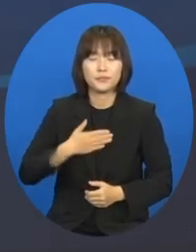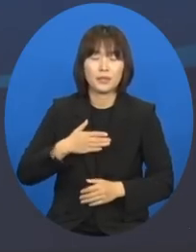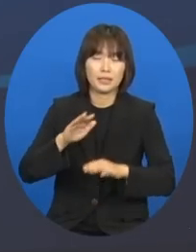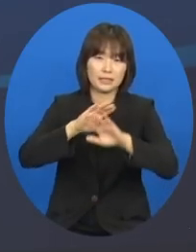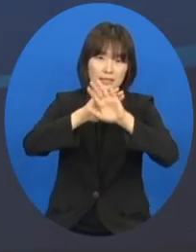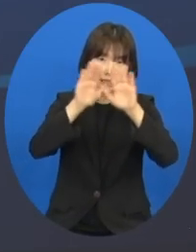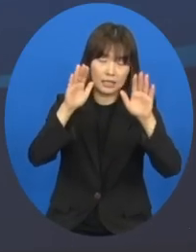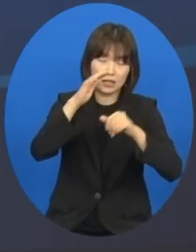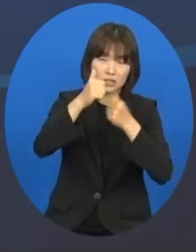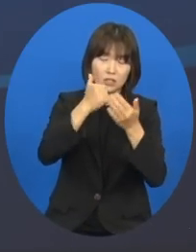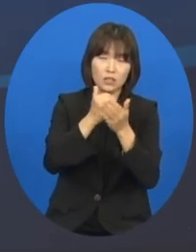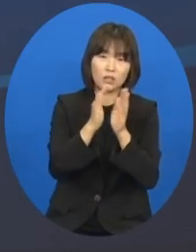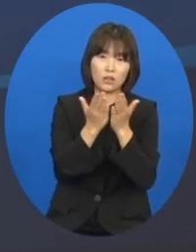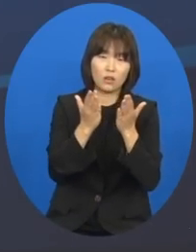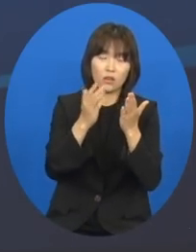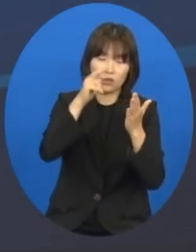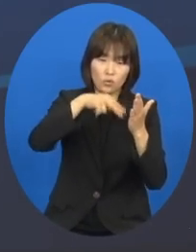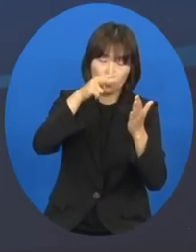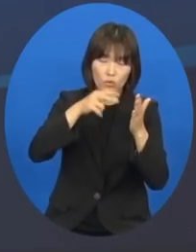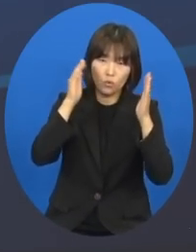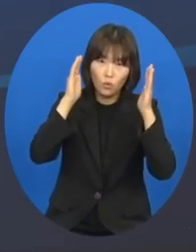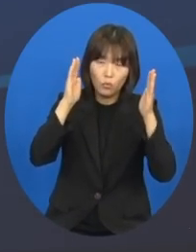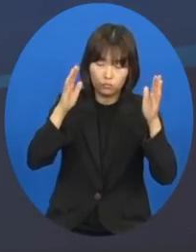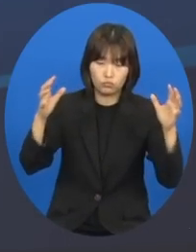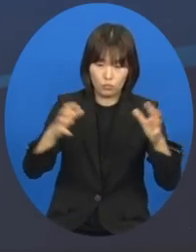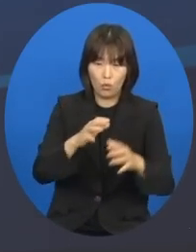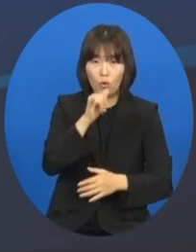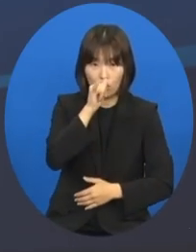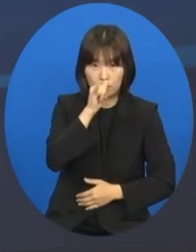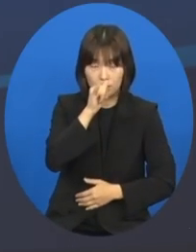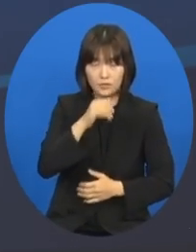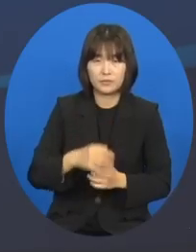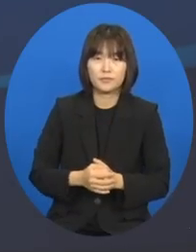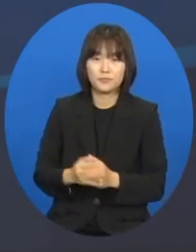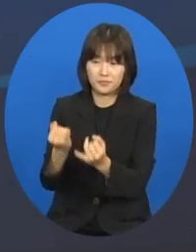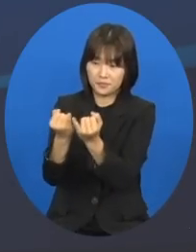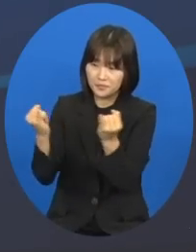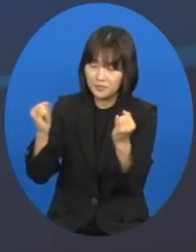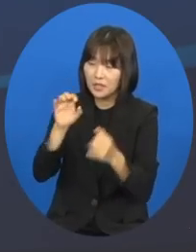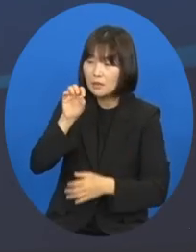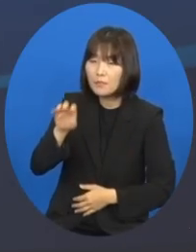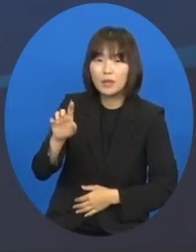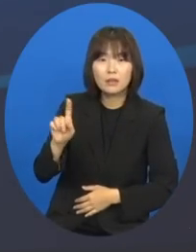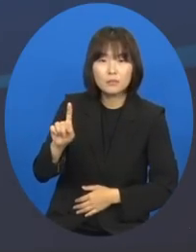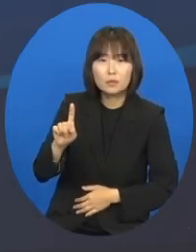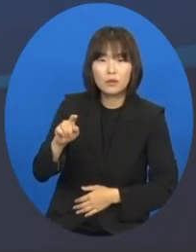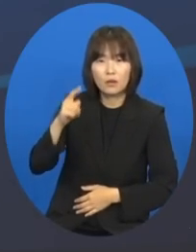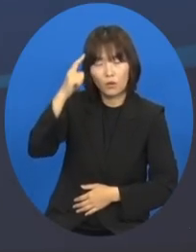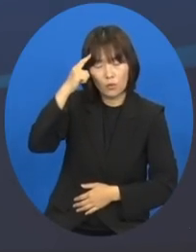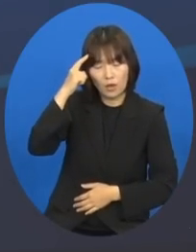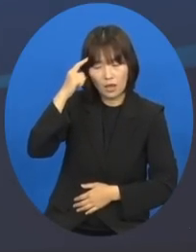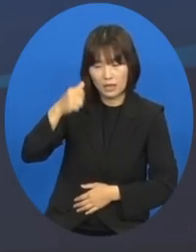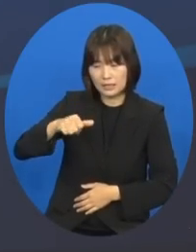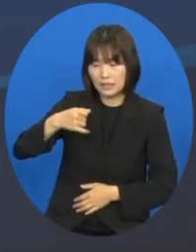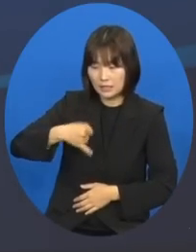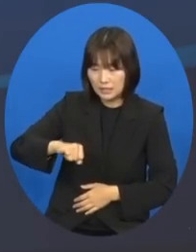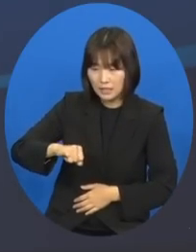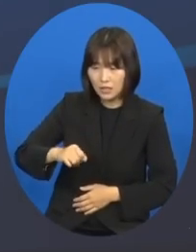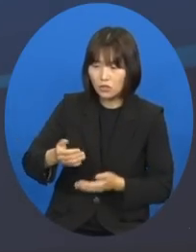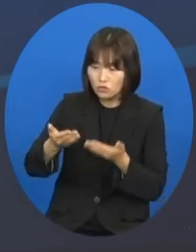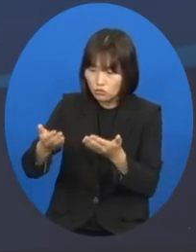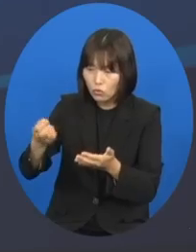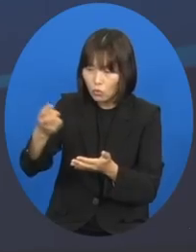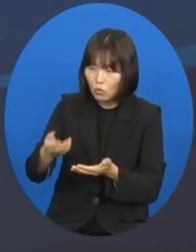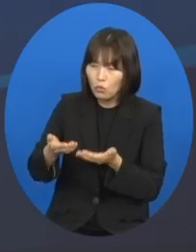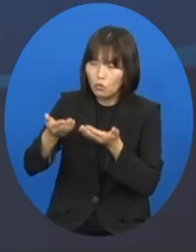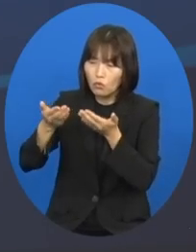모임 하는데 통독 모임을 하는데 자매님들에게 그런 얘기였어요 왜 자식에게는 give and give 주고